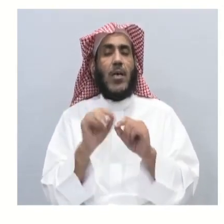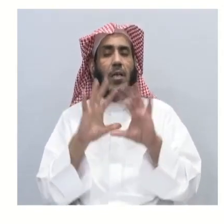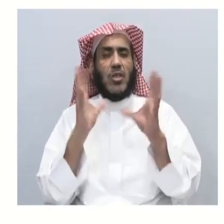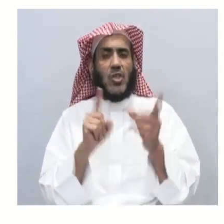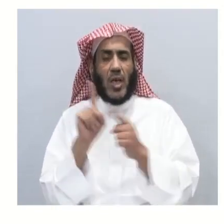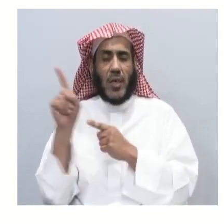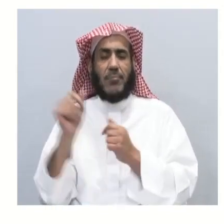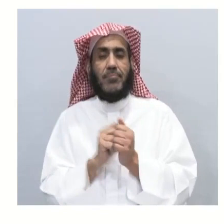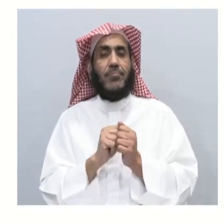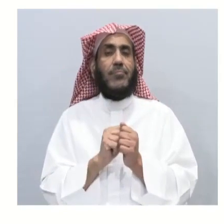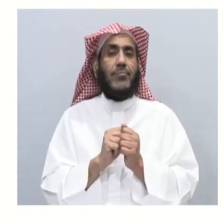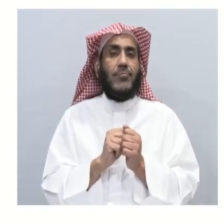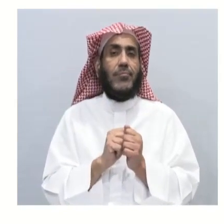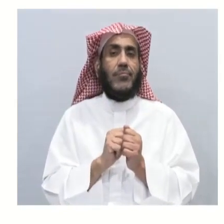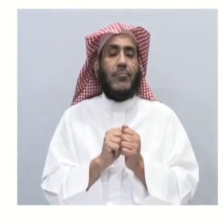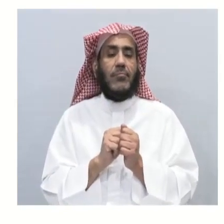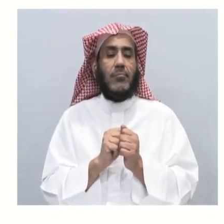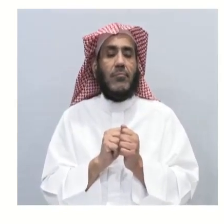الشكل.